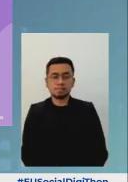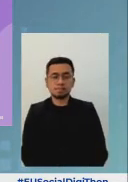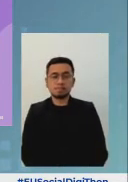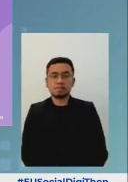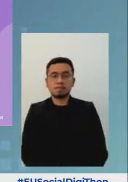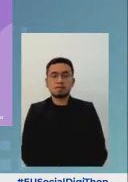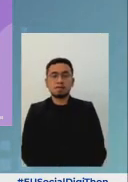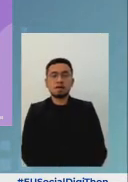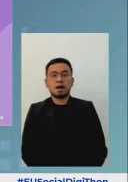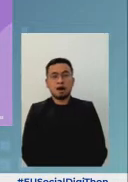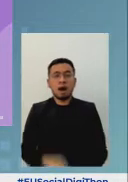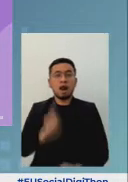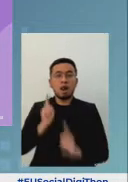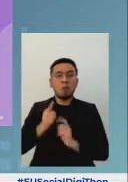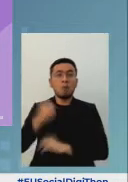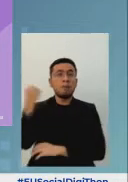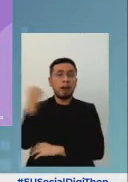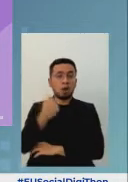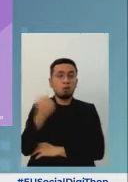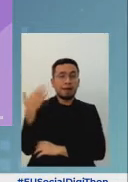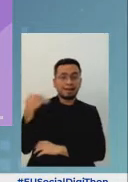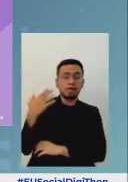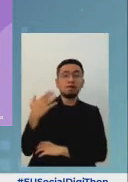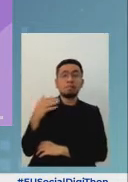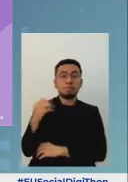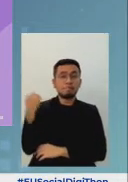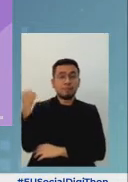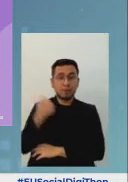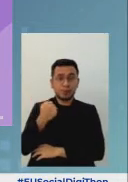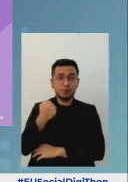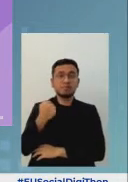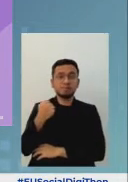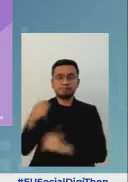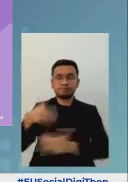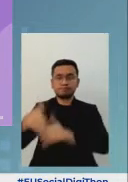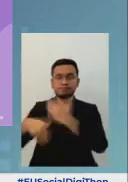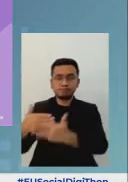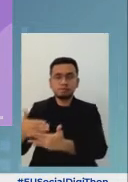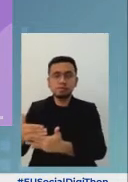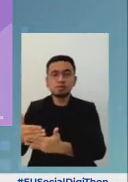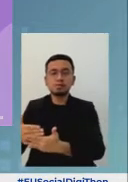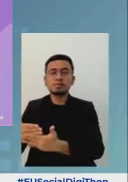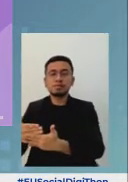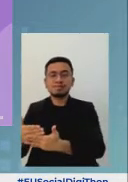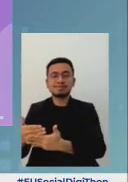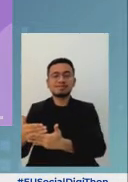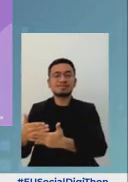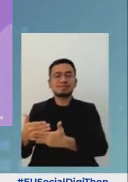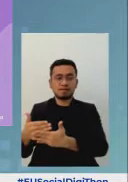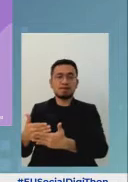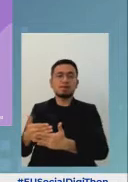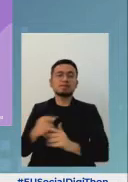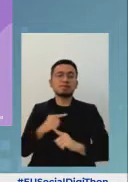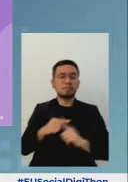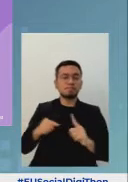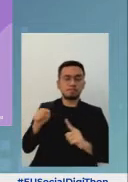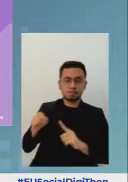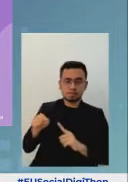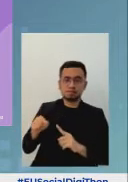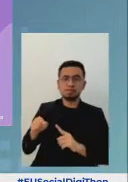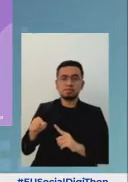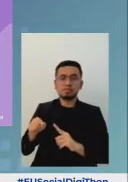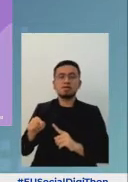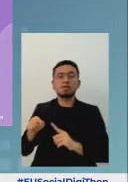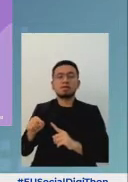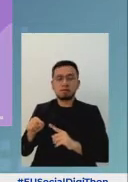pelakunya mengalami hal-hal semacam tadi, namun ternyata kita juga bisa membuat kondisi tersebut bertahan atau